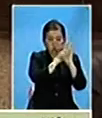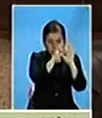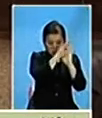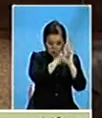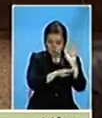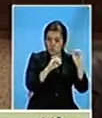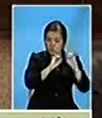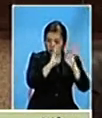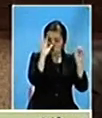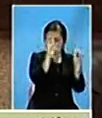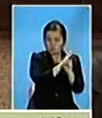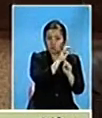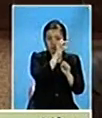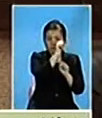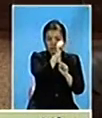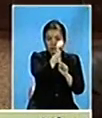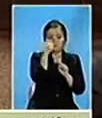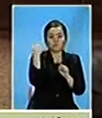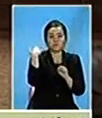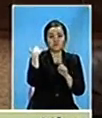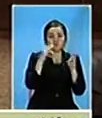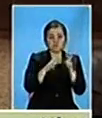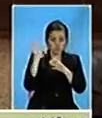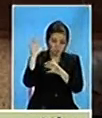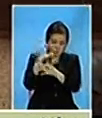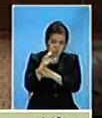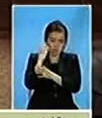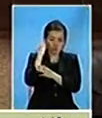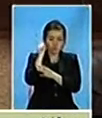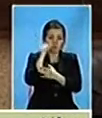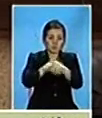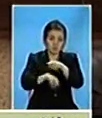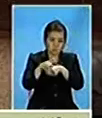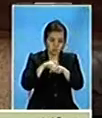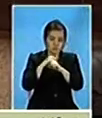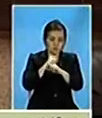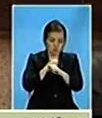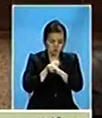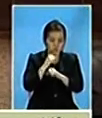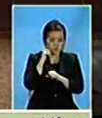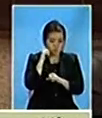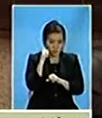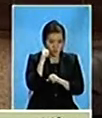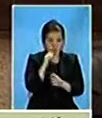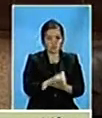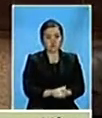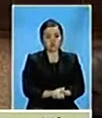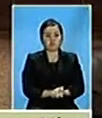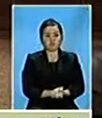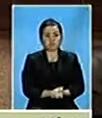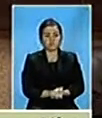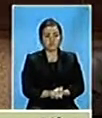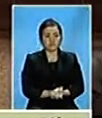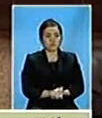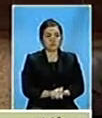นี้ได้ก็จะเป็นอานิสงส์ทั้งผู้ใช้กฎหมายแล้วก็ทั้งผู้ที่ค้นคว้ากฎหมายเรื่องนี้ด้วยนะครับนอกจากนั้น